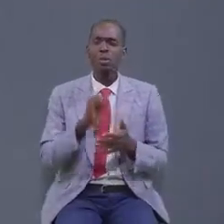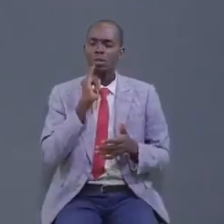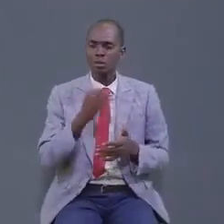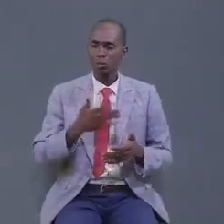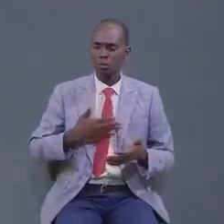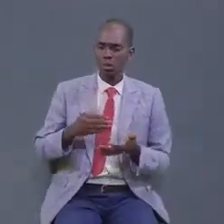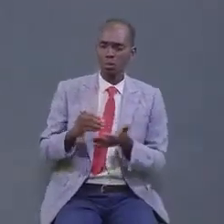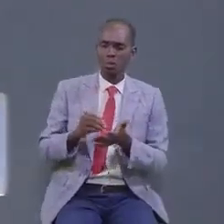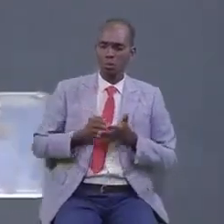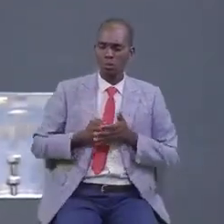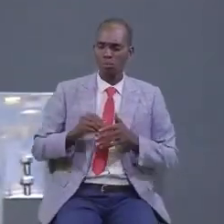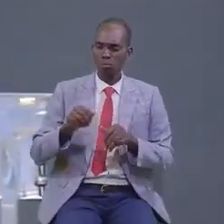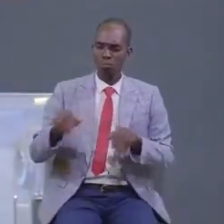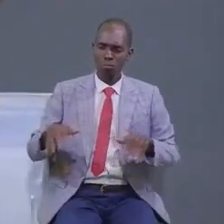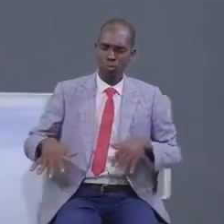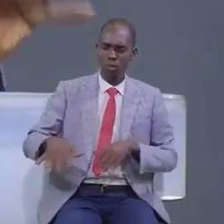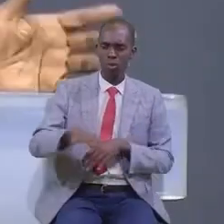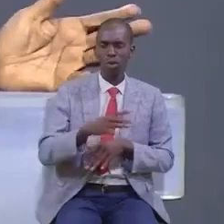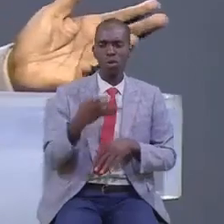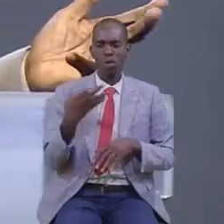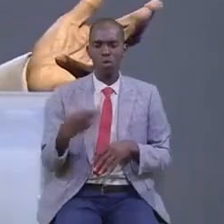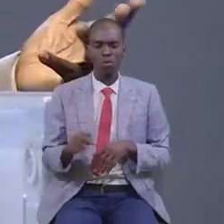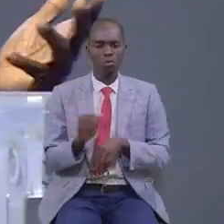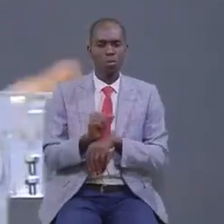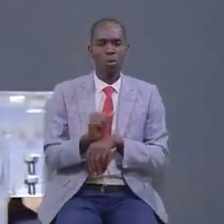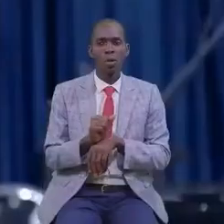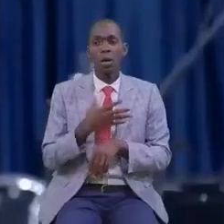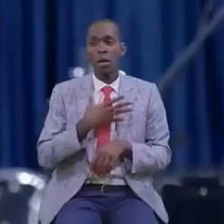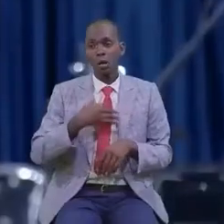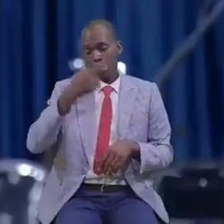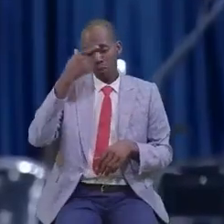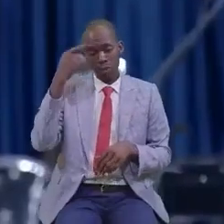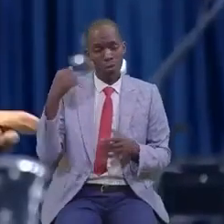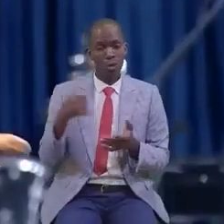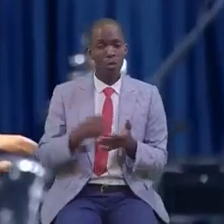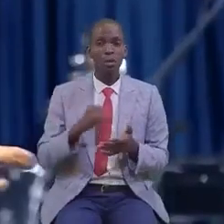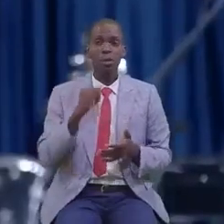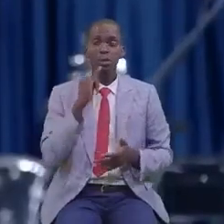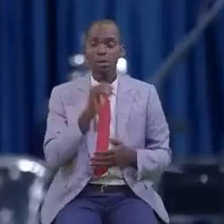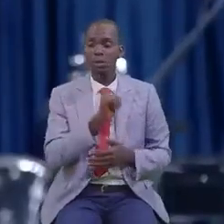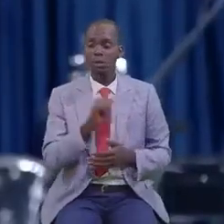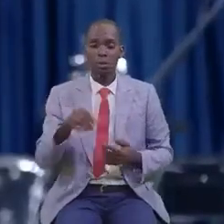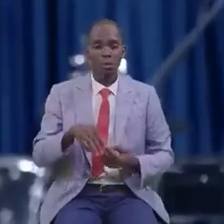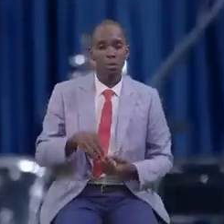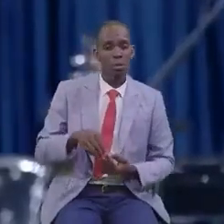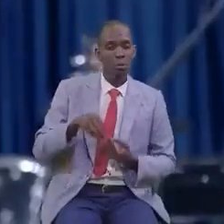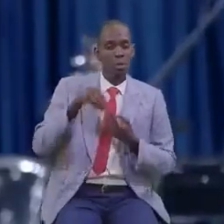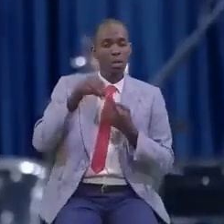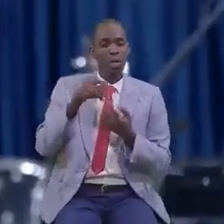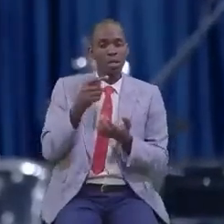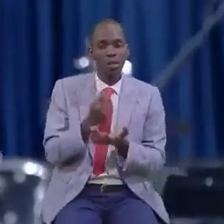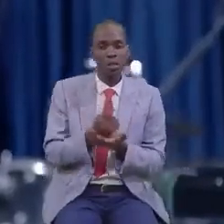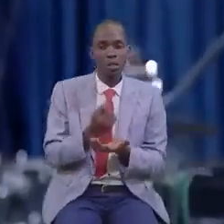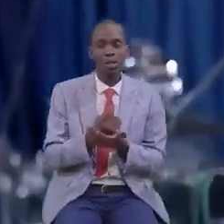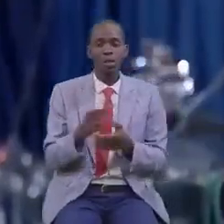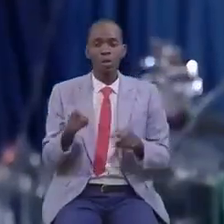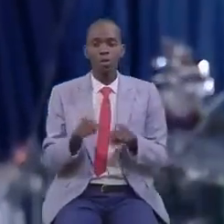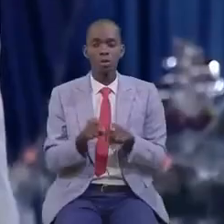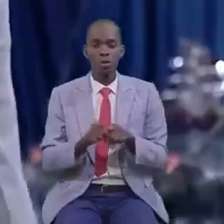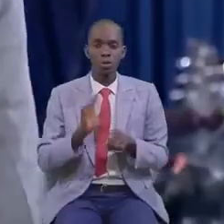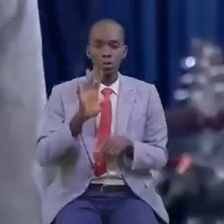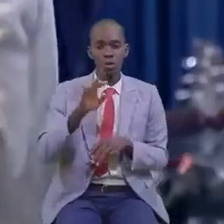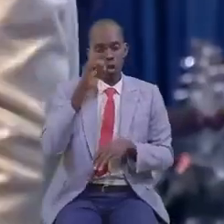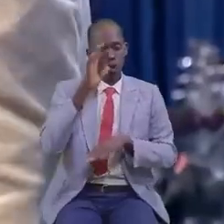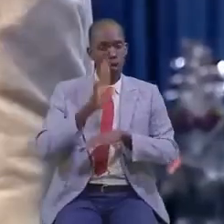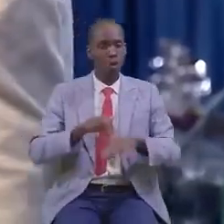entitlement. ఇది నాకు నియమించబడ్డ బాధ్యత. And because it's your particular peculiar treasure as well as calling,